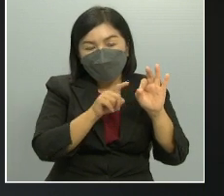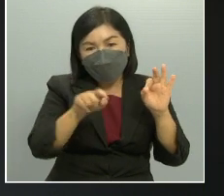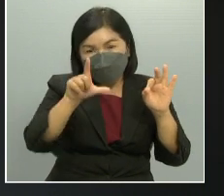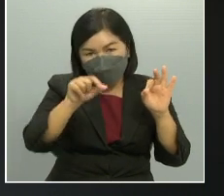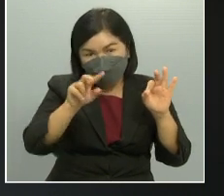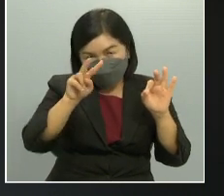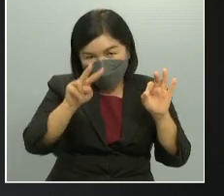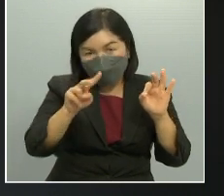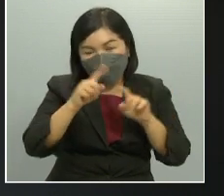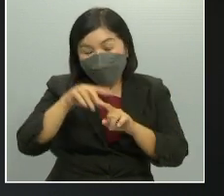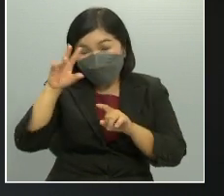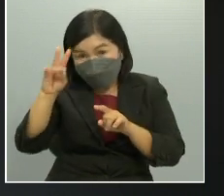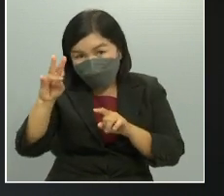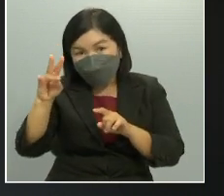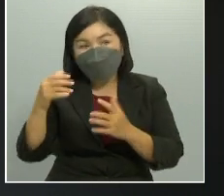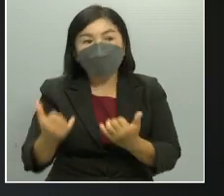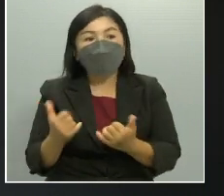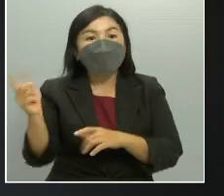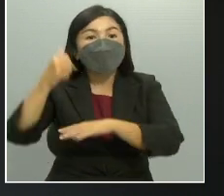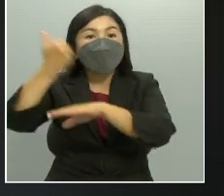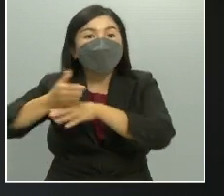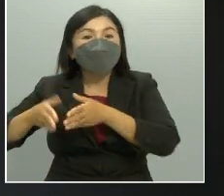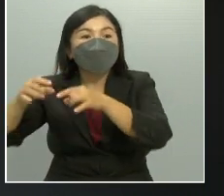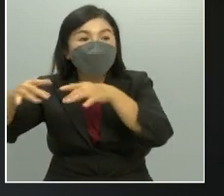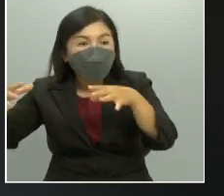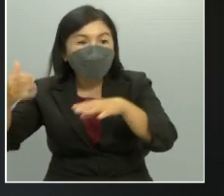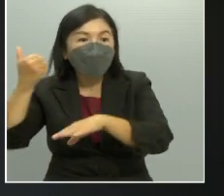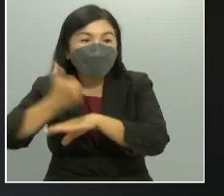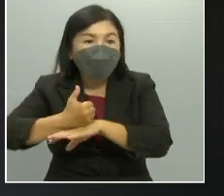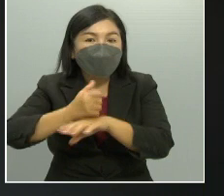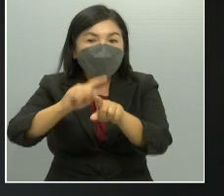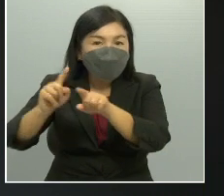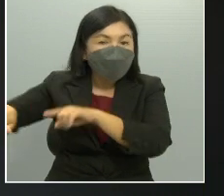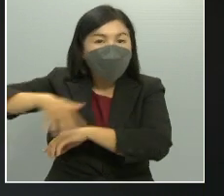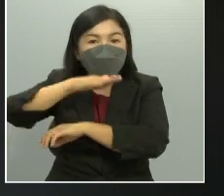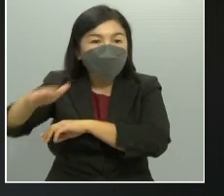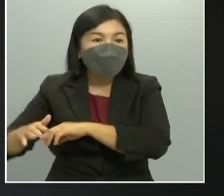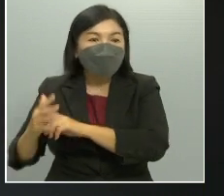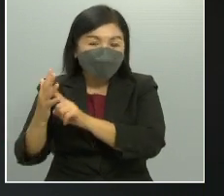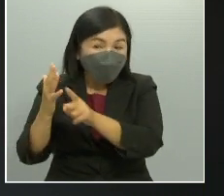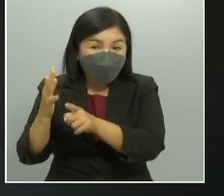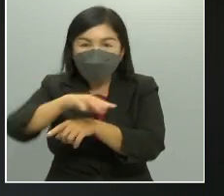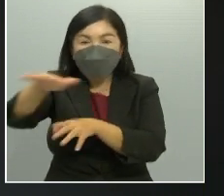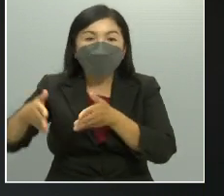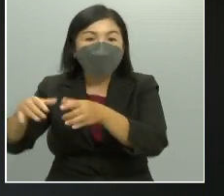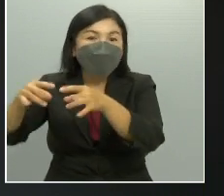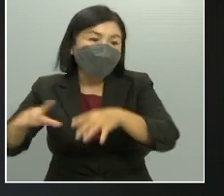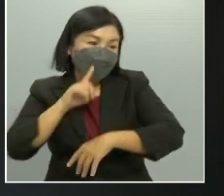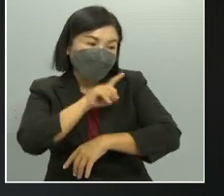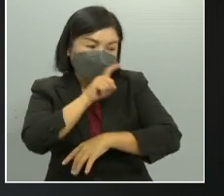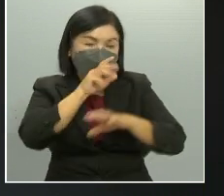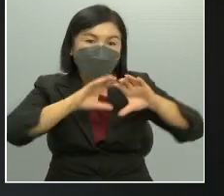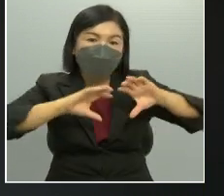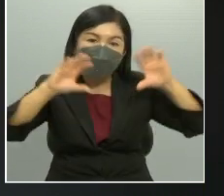นะคะตรงกลางก็หัวหน้าพรรคอ่ะคุณหมอชนหน้านะคะแล้วก็มีคุณประเสริฐจันทรวงศ์ทองแล้วก็มีศ.ท่านอื่นๆด้วยนะคะ